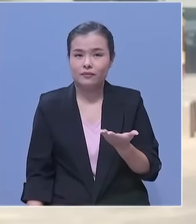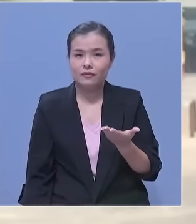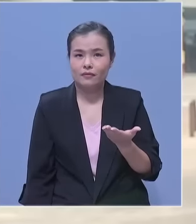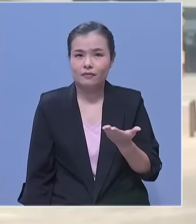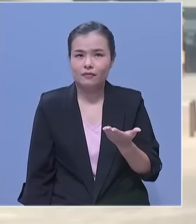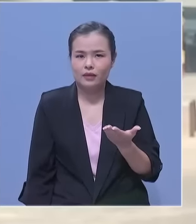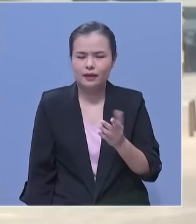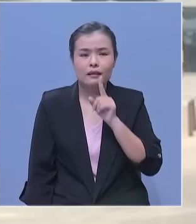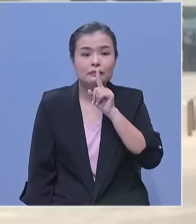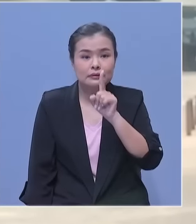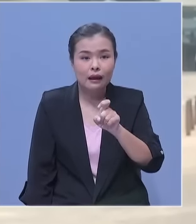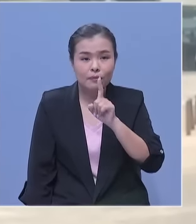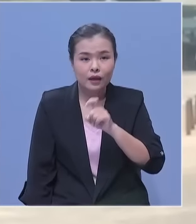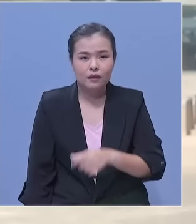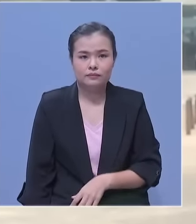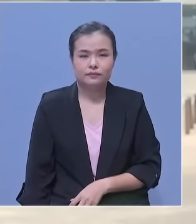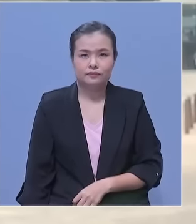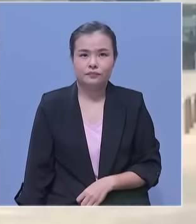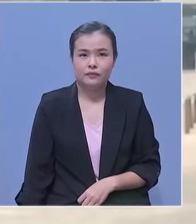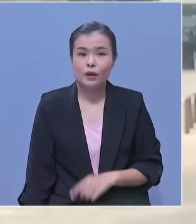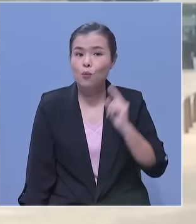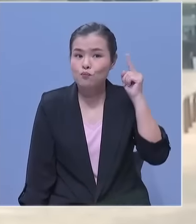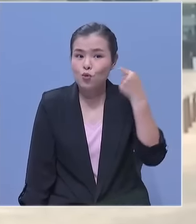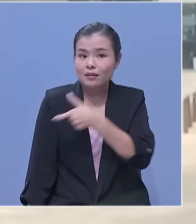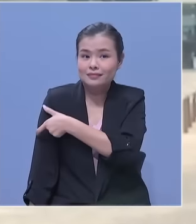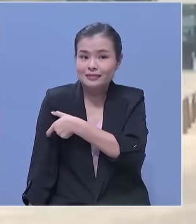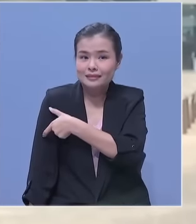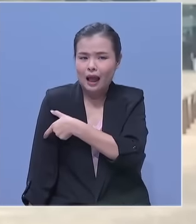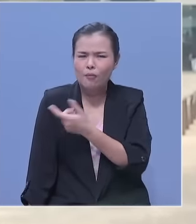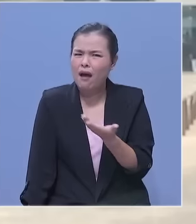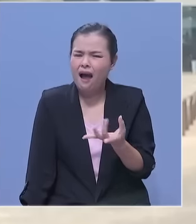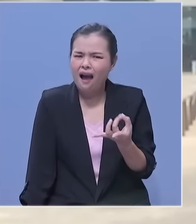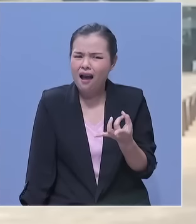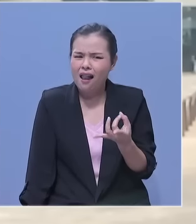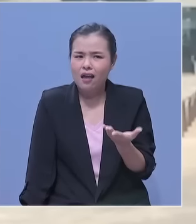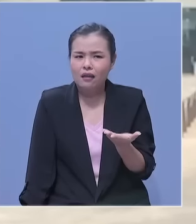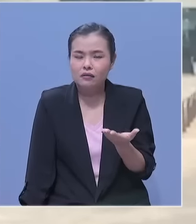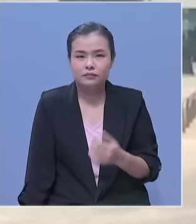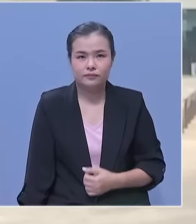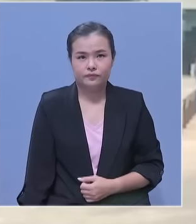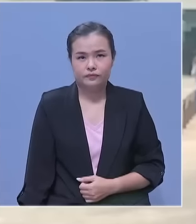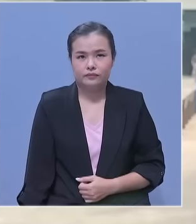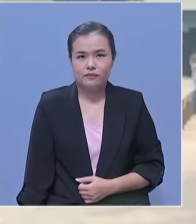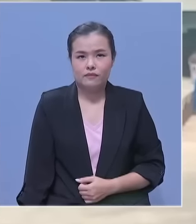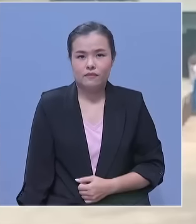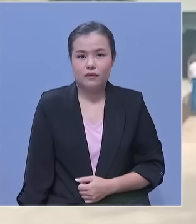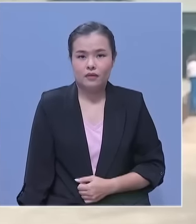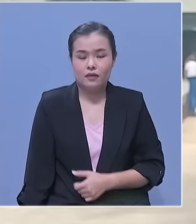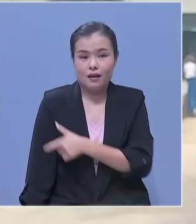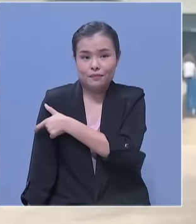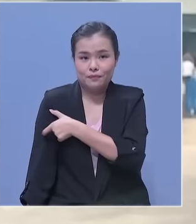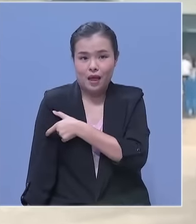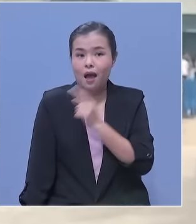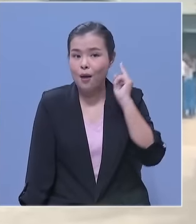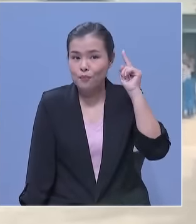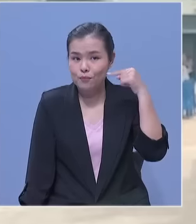ภ.ก็เข้าไปสอบถามรปภ.คนที่เข้ากะวันนั้นแล้วนะครับว่าเหตุการณ์นี้มันเกิดขึ้นอะไรยังไงโดยรปภ.ที่เป็น